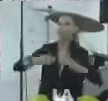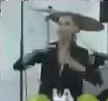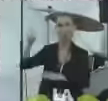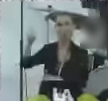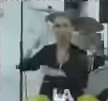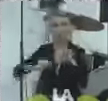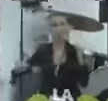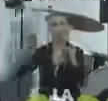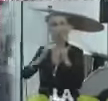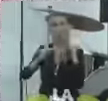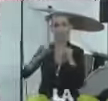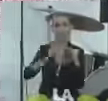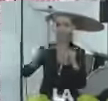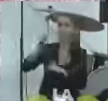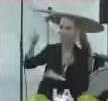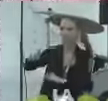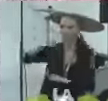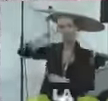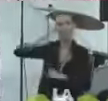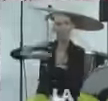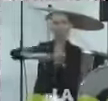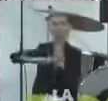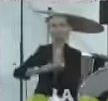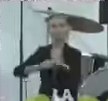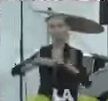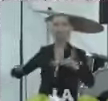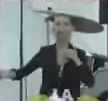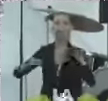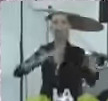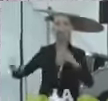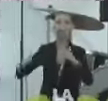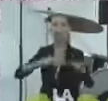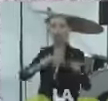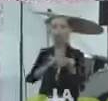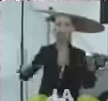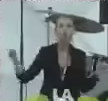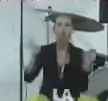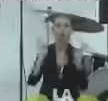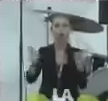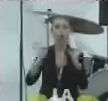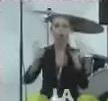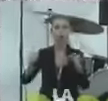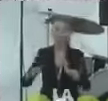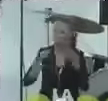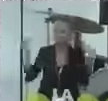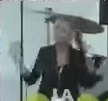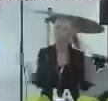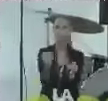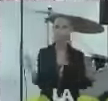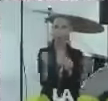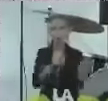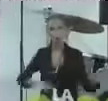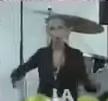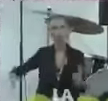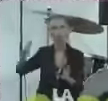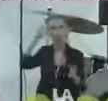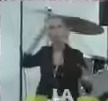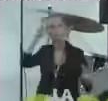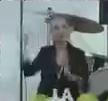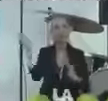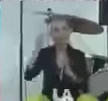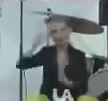per agire in regime di emergenza, perché solo così vanno in deroga alle normative antimafia, alle